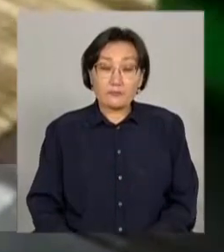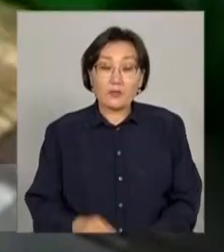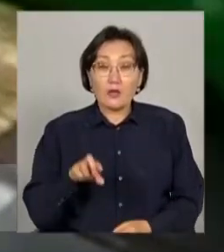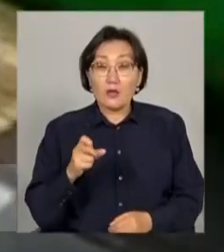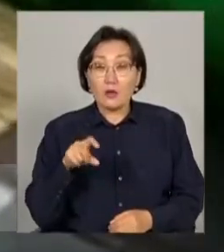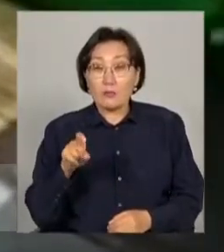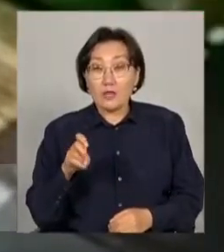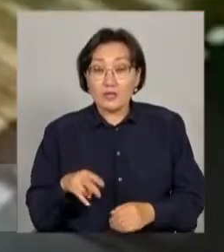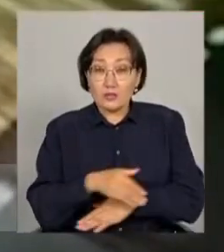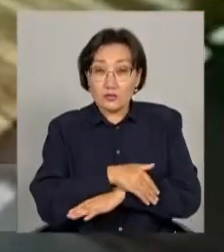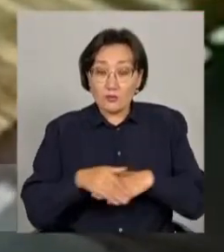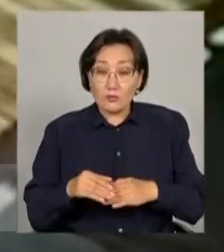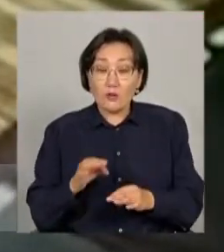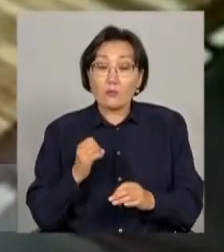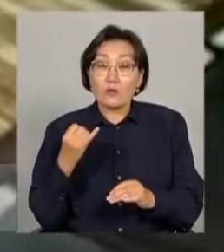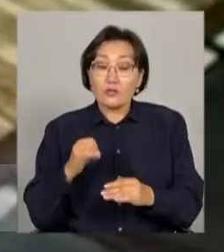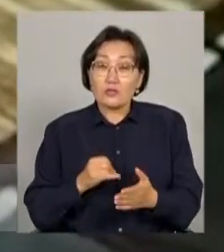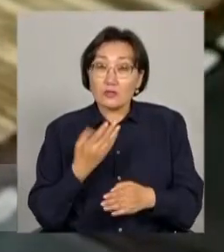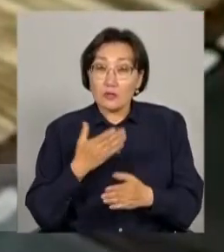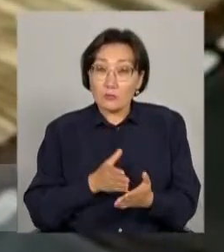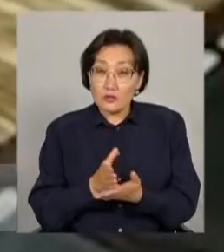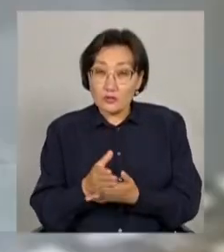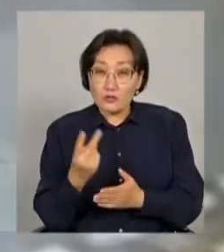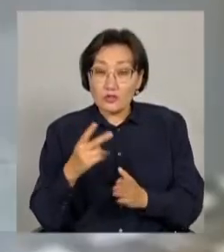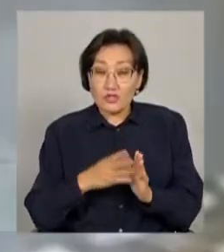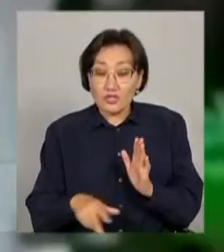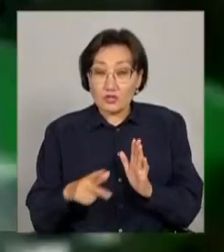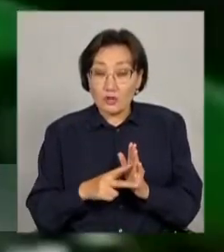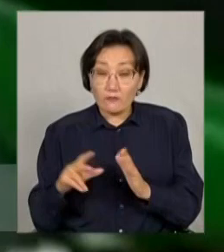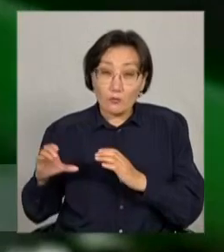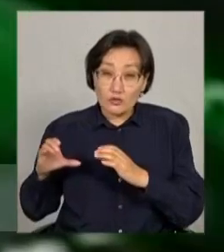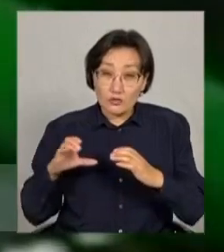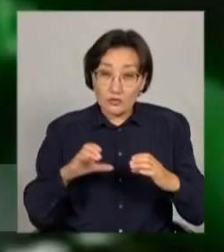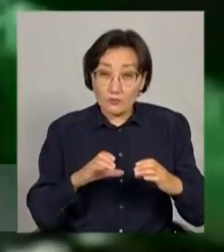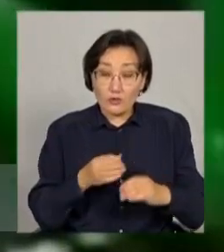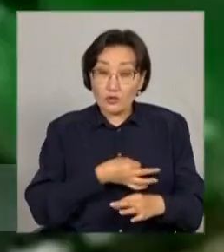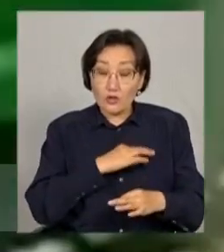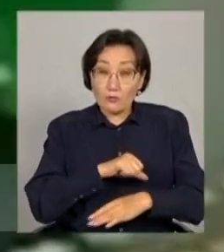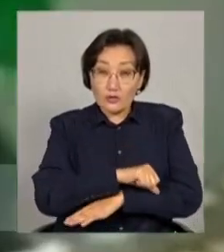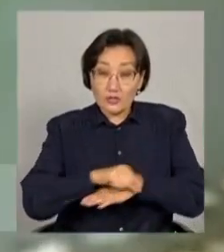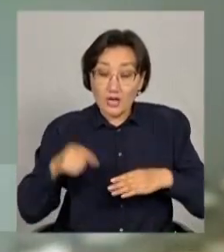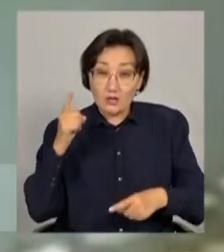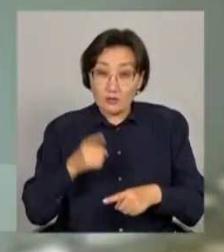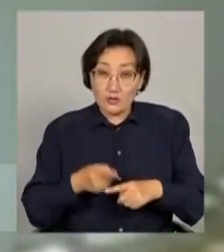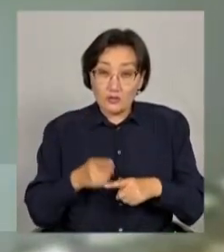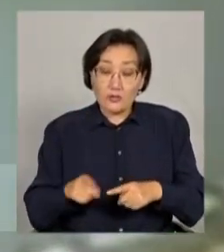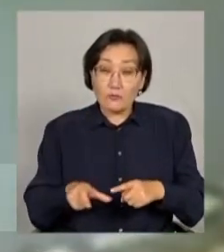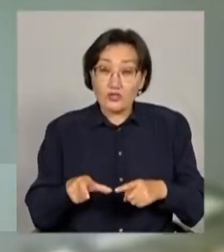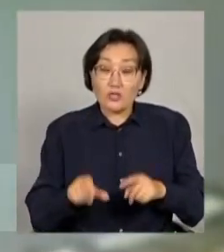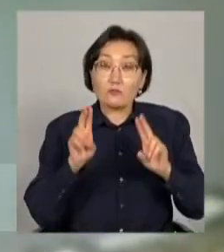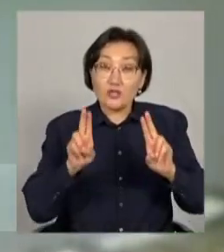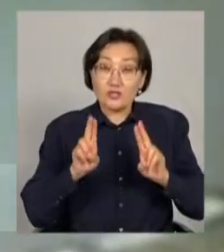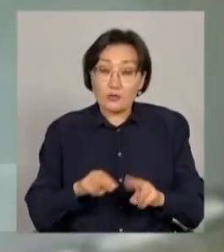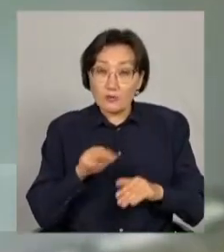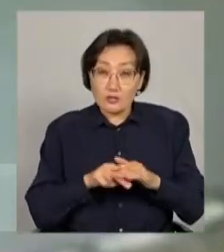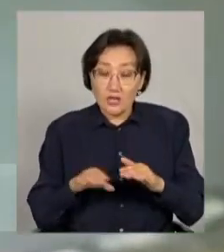Абылайхан көшесінің бойымен оңтүстік бағытта жүйткіп келе жатқан нөмірі 98-ші автобус Төлеби көшесімен қиылыста жол қозғалысы ережесін